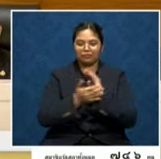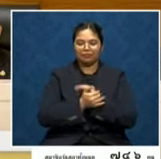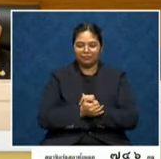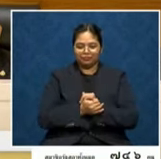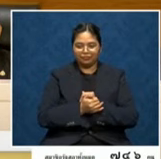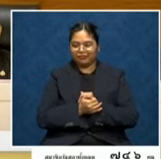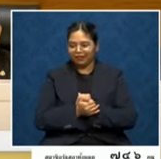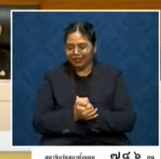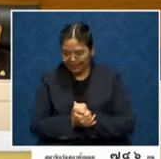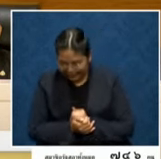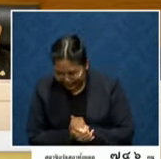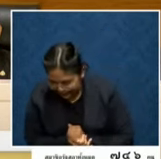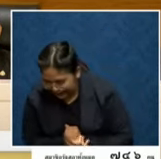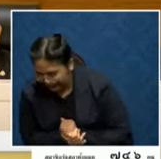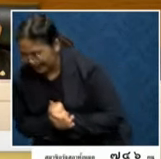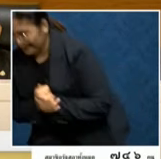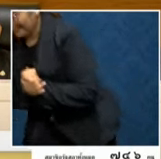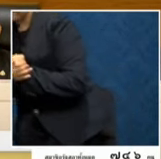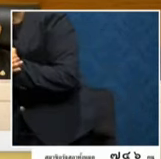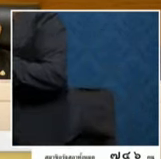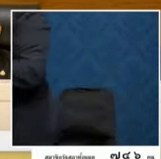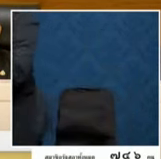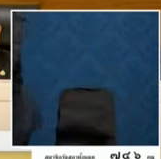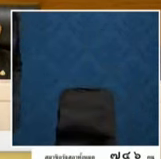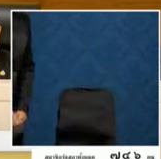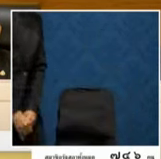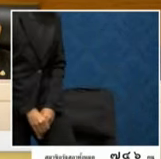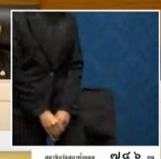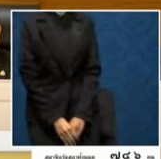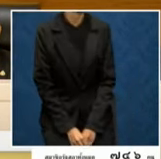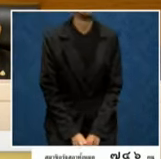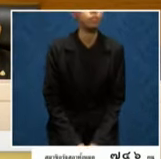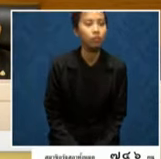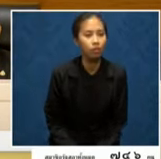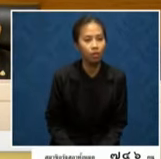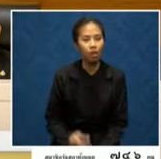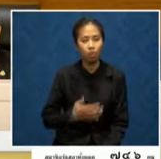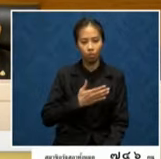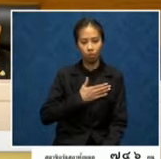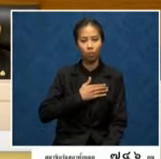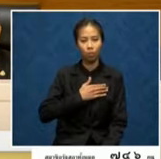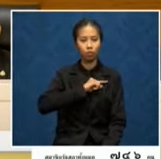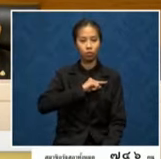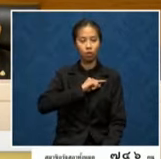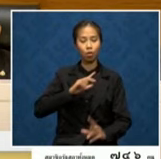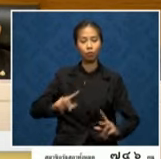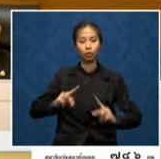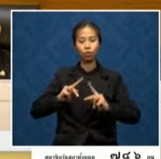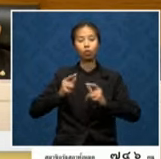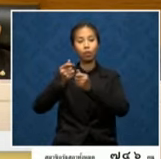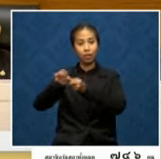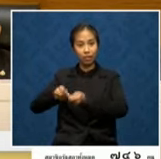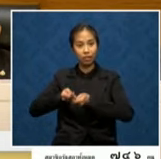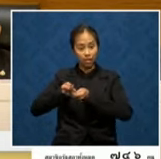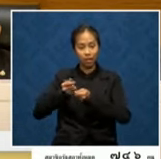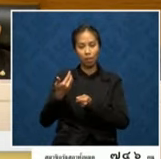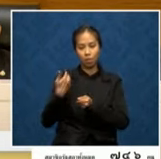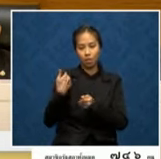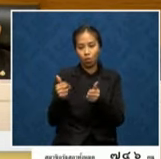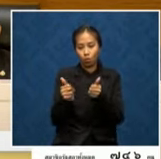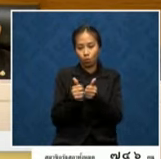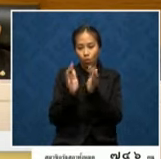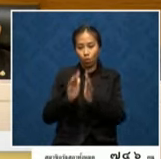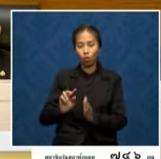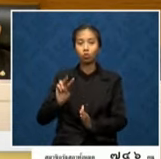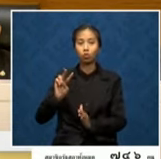านะที่ผมกำกับดูแลกระทรวงเกษตรและสหกรณ์พร้อมกับรัฐมนตรีช่วยทั้งสองท่านที่นั่งฟัง